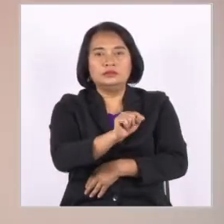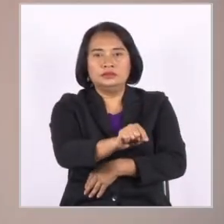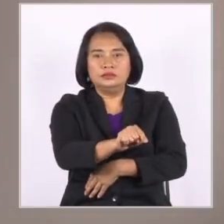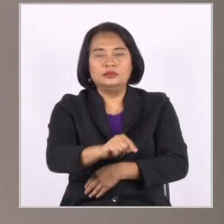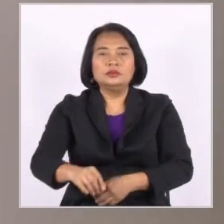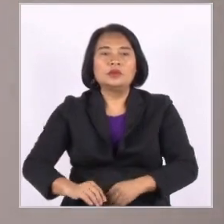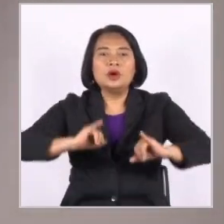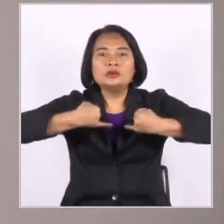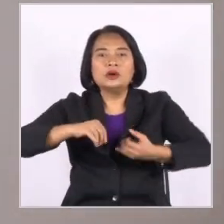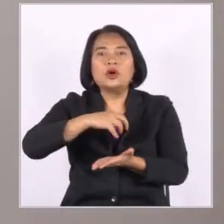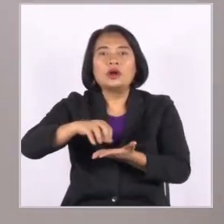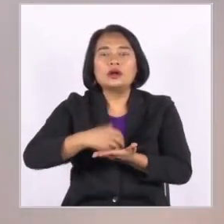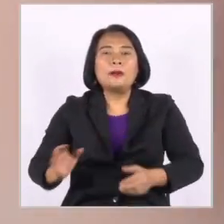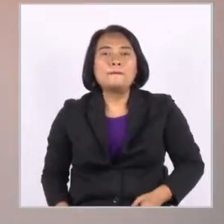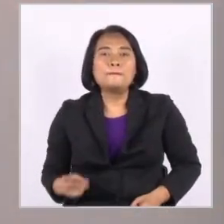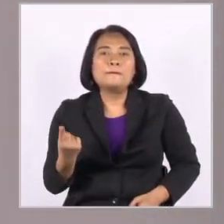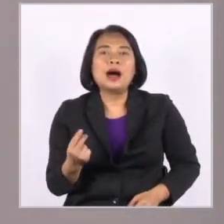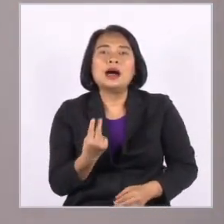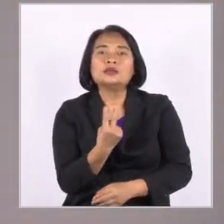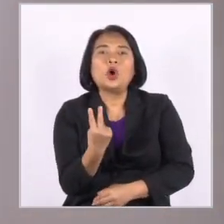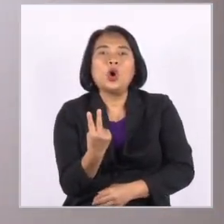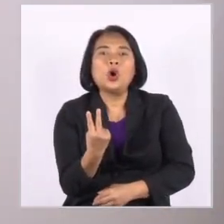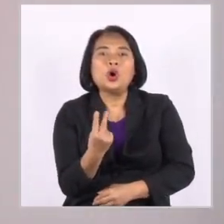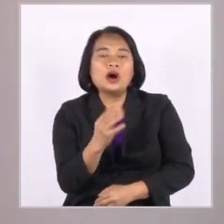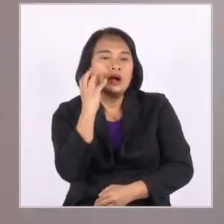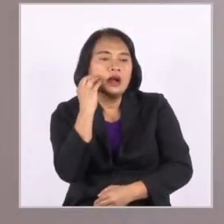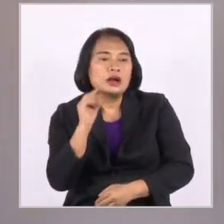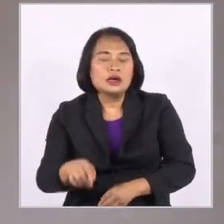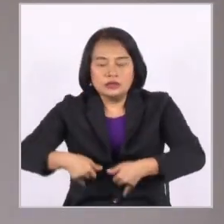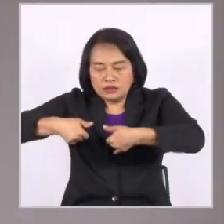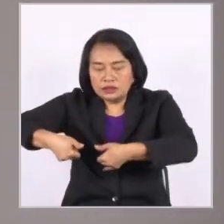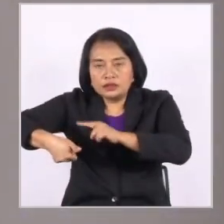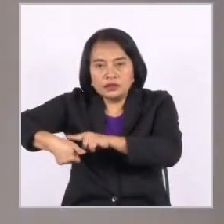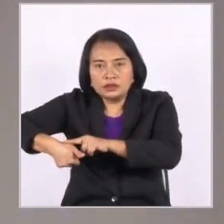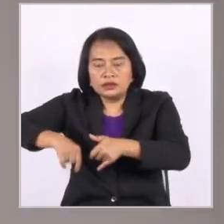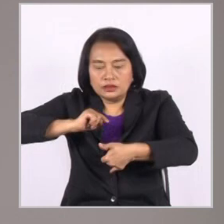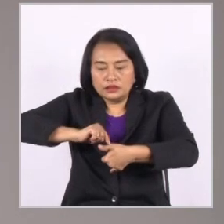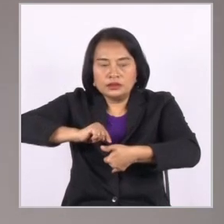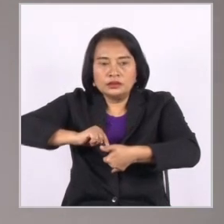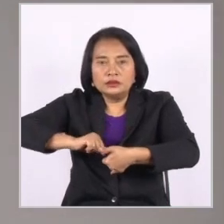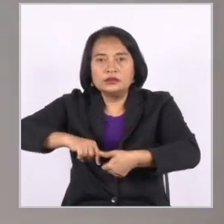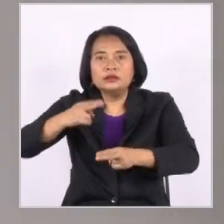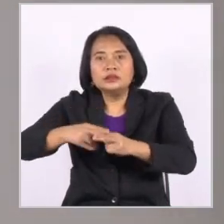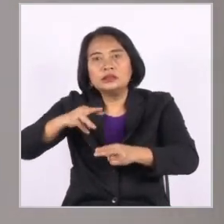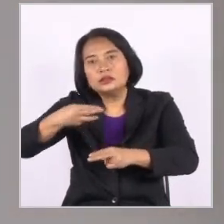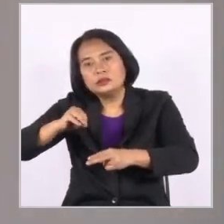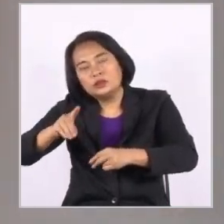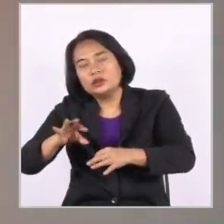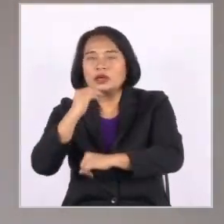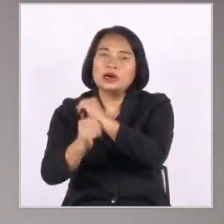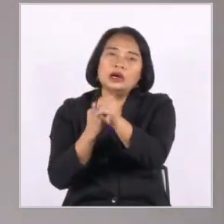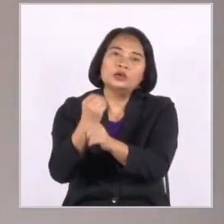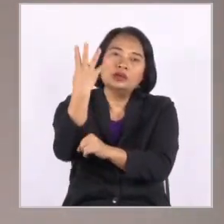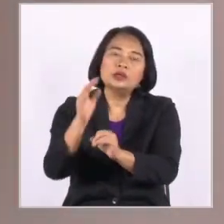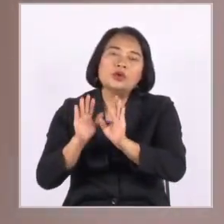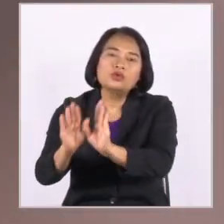ให้ฟังแบบนี้ว่ามีสุนัขอยู่2ตัวมันน่ารักเชียวค่ะน้องมั่งมีส่วนอีกตัวนึงเนี่ยเป็นพันชิสุชื่อหมดนี่อายุ4ปีก็นำไปฝ